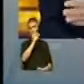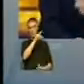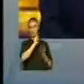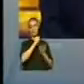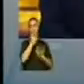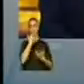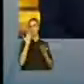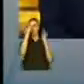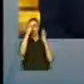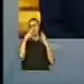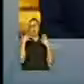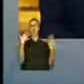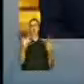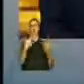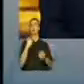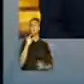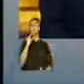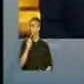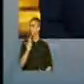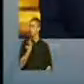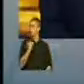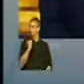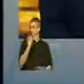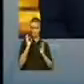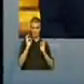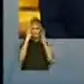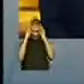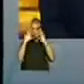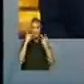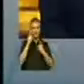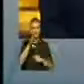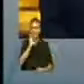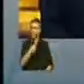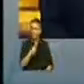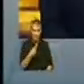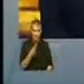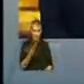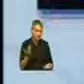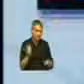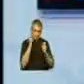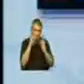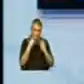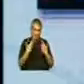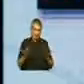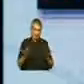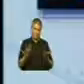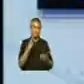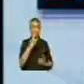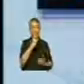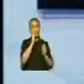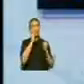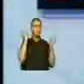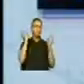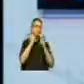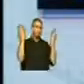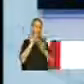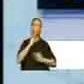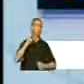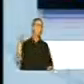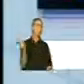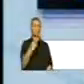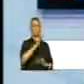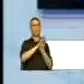ואומר כבוד גדול. כן, בהחלט כבוד גדול, אבל הבחירה, כמו שאתה אומר, אורי, לא מפתיעה. הוא הפתיע את כולם, הוא